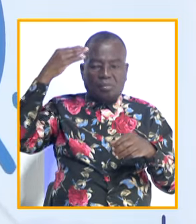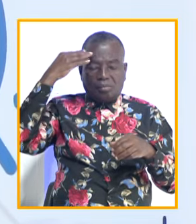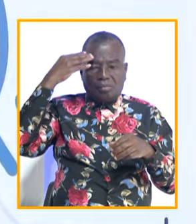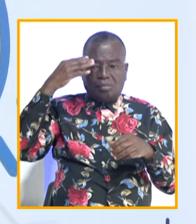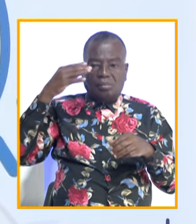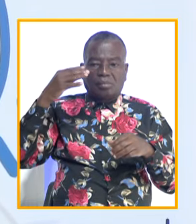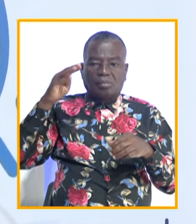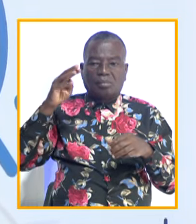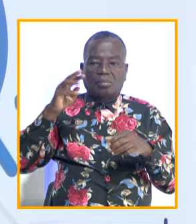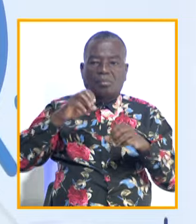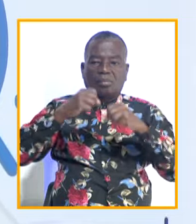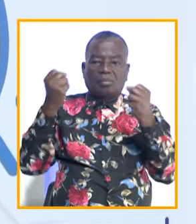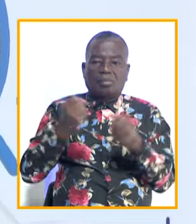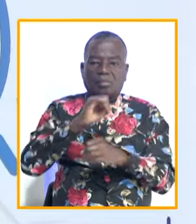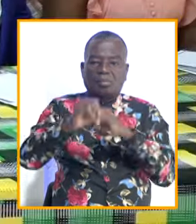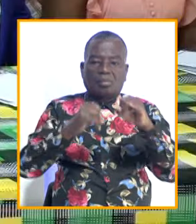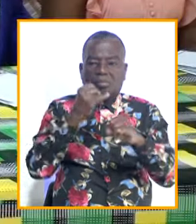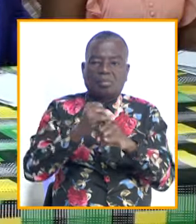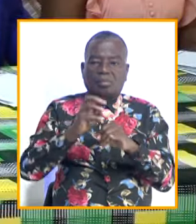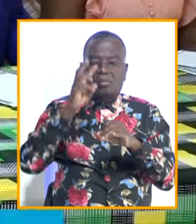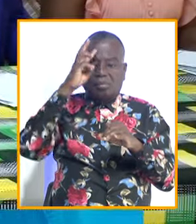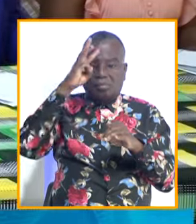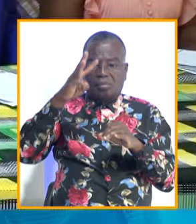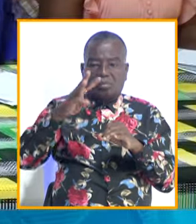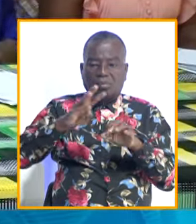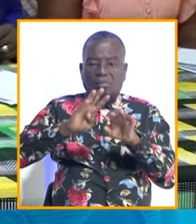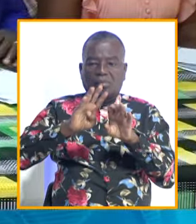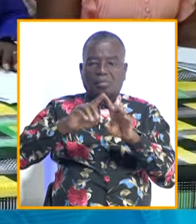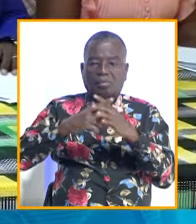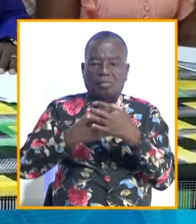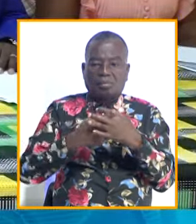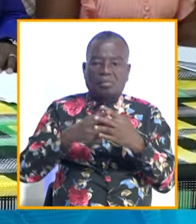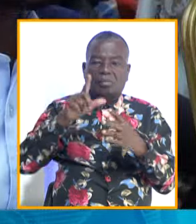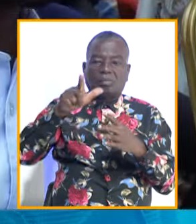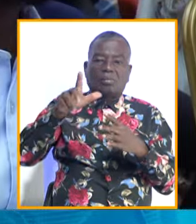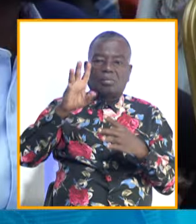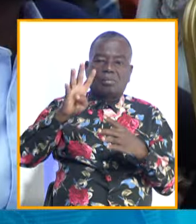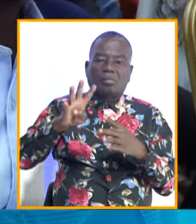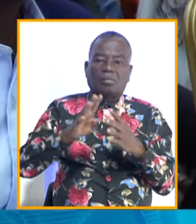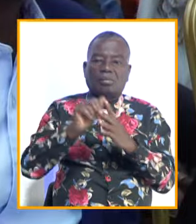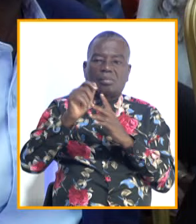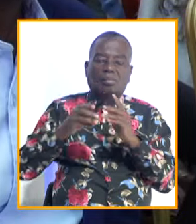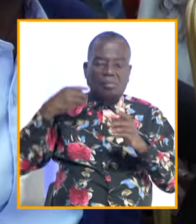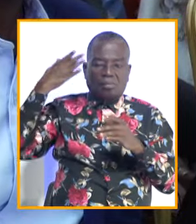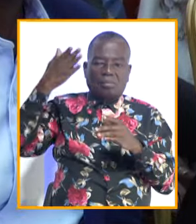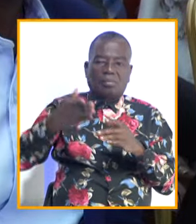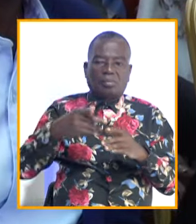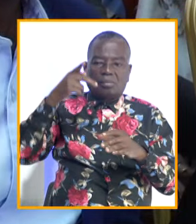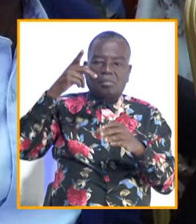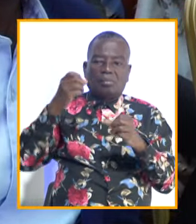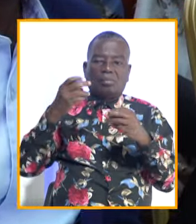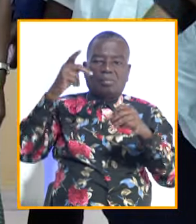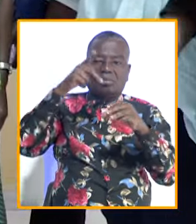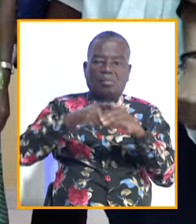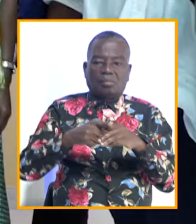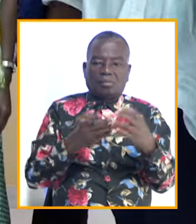Salon international des inventions, le 7e du genre, ouvrira ses portes le 24 avril prochain. Ils sont plusieurs participants,